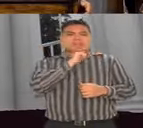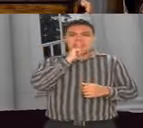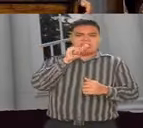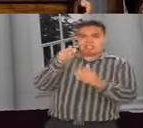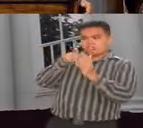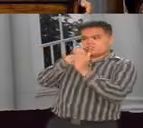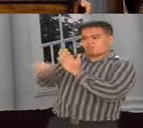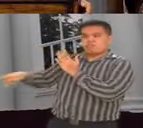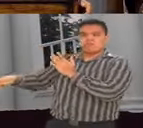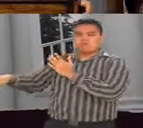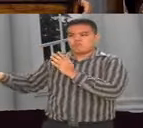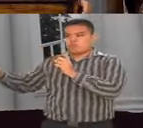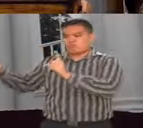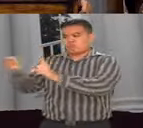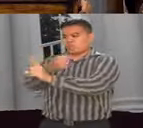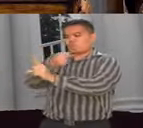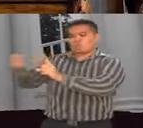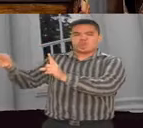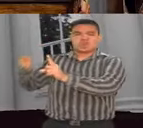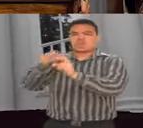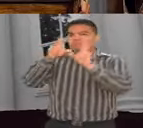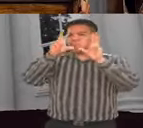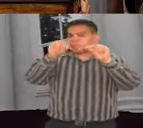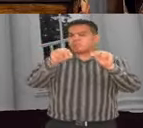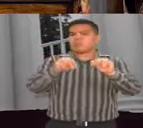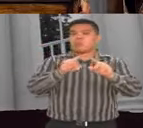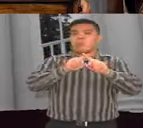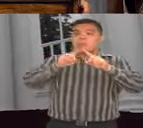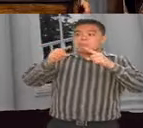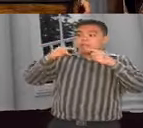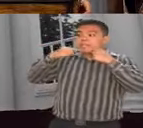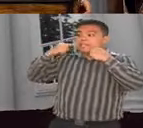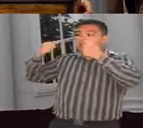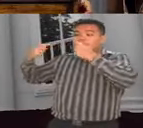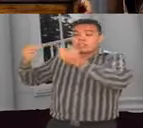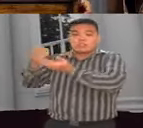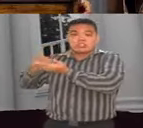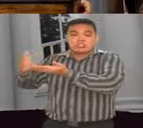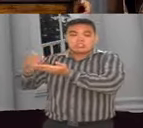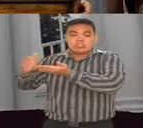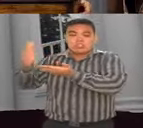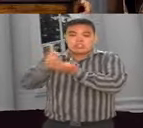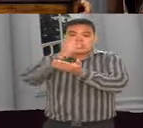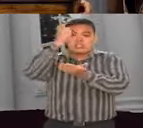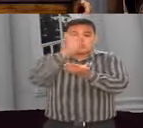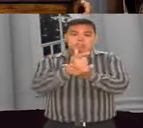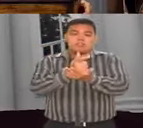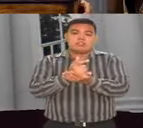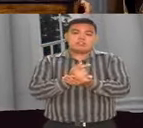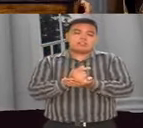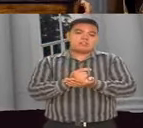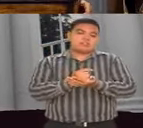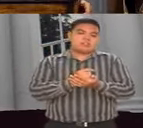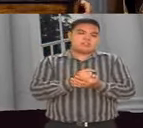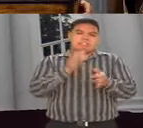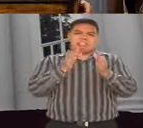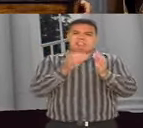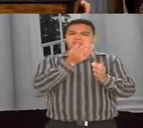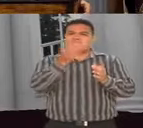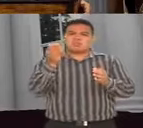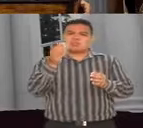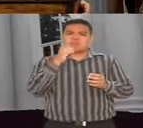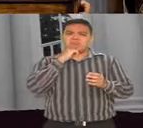mo patay og tao, manumbag og tao, aron mo sulti mahitungod sa Dios. Now, if we are a